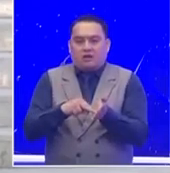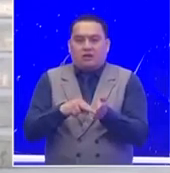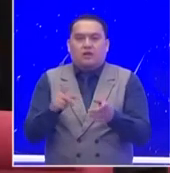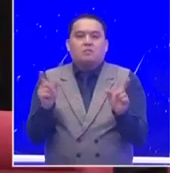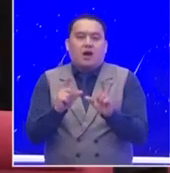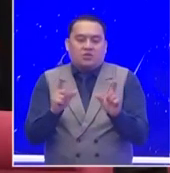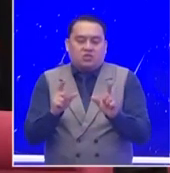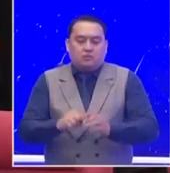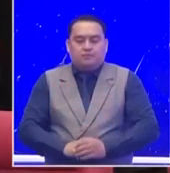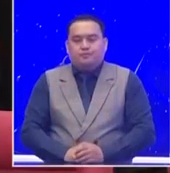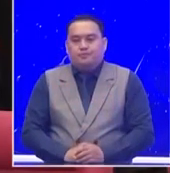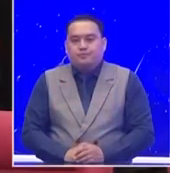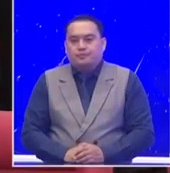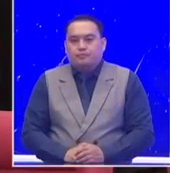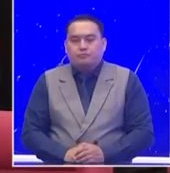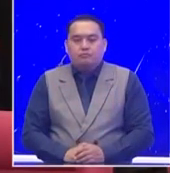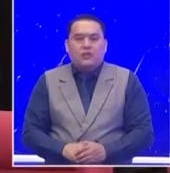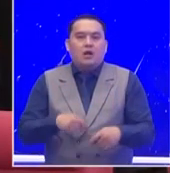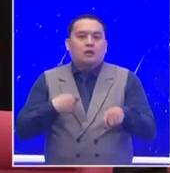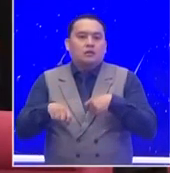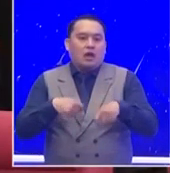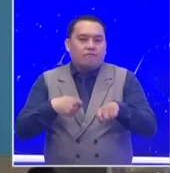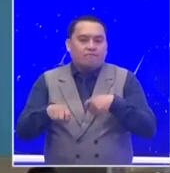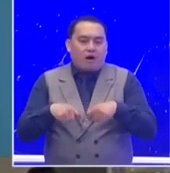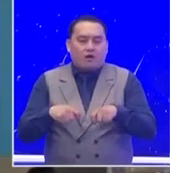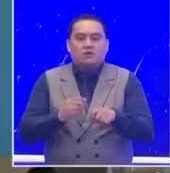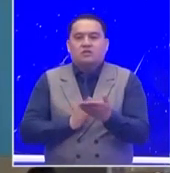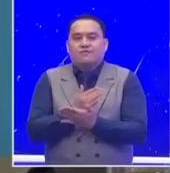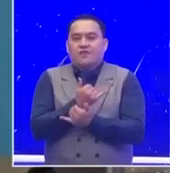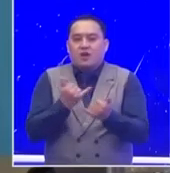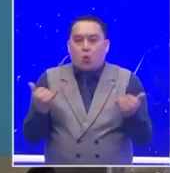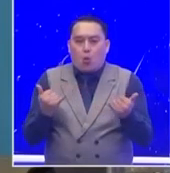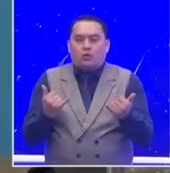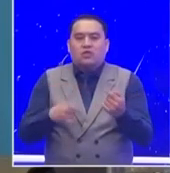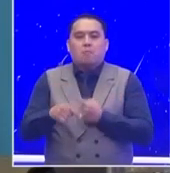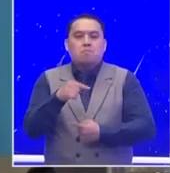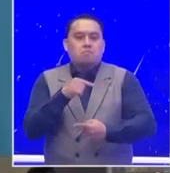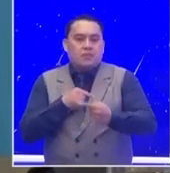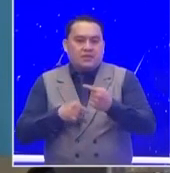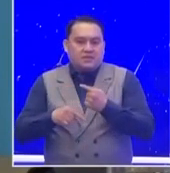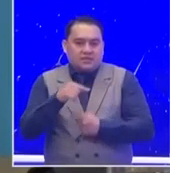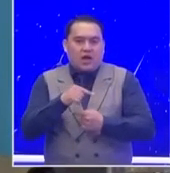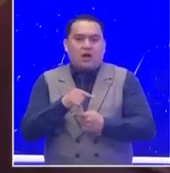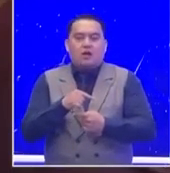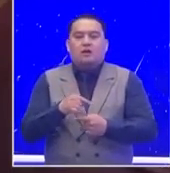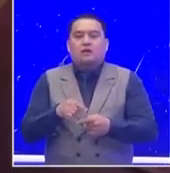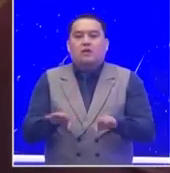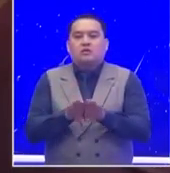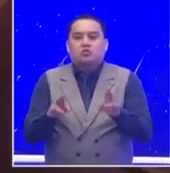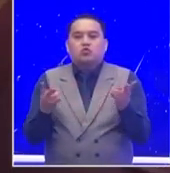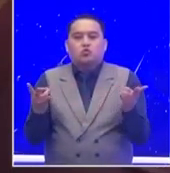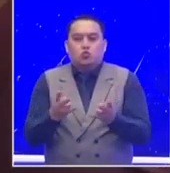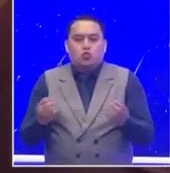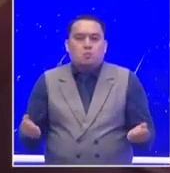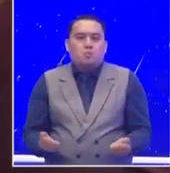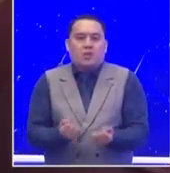торговых точках. Поскольку основной контингент товаропроизводителей, а также сферы услуг – субъекты малого и среднего бизнеса, то им также необходимо